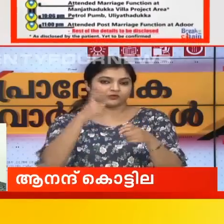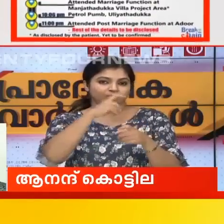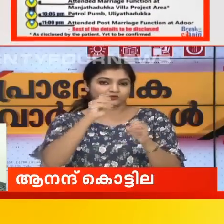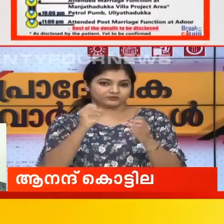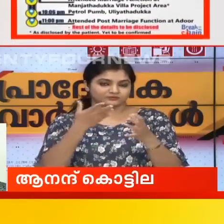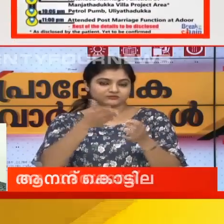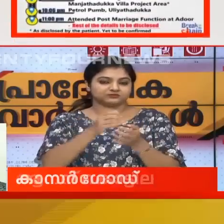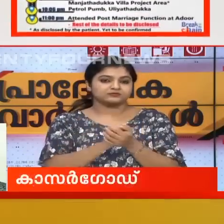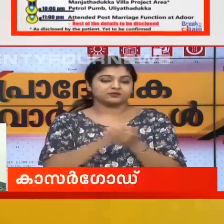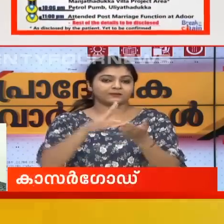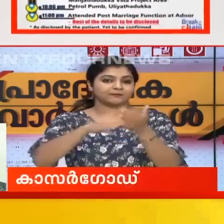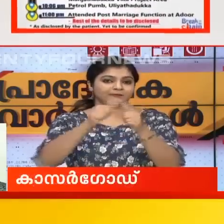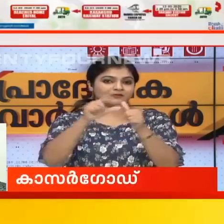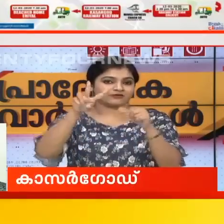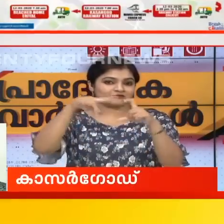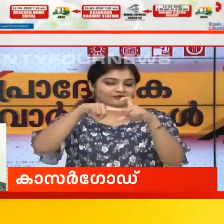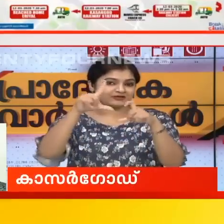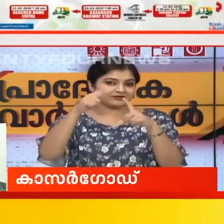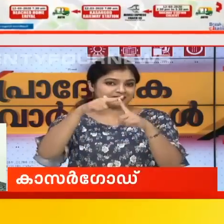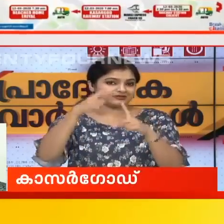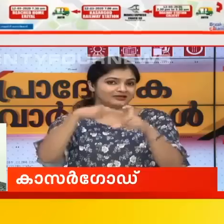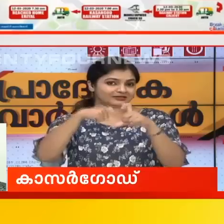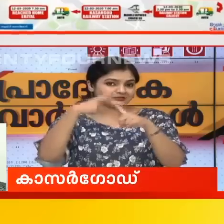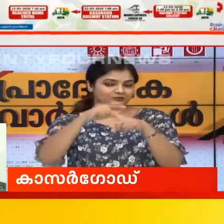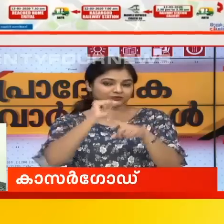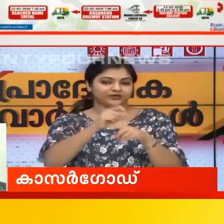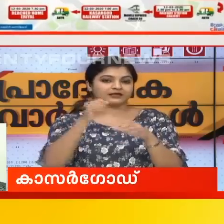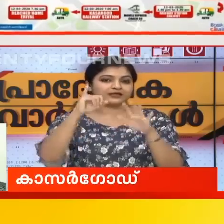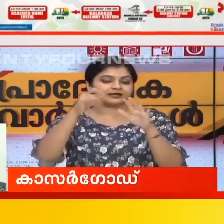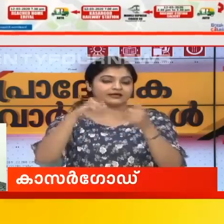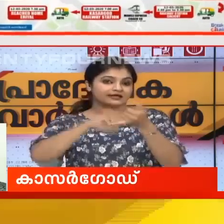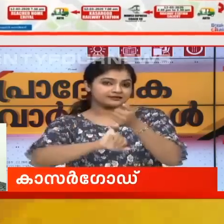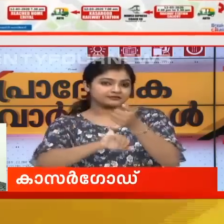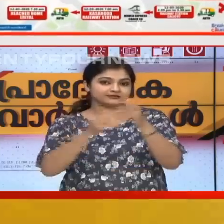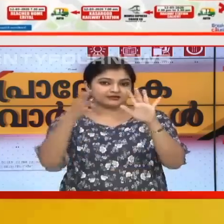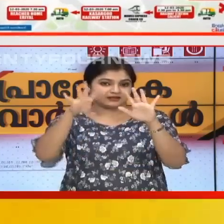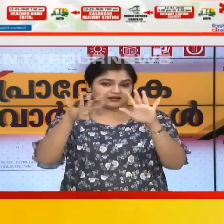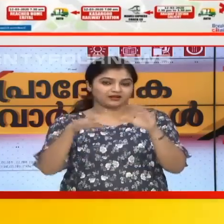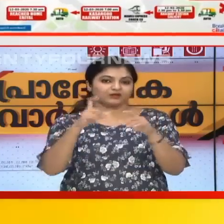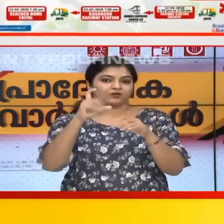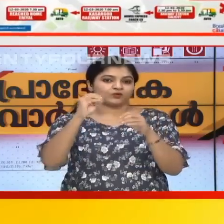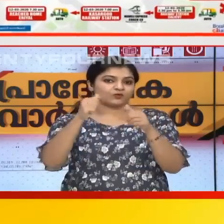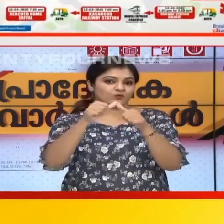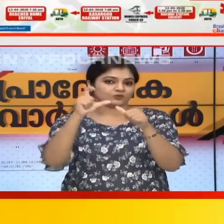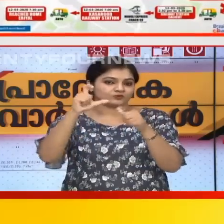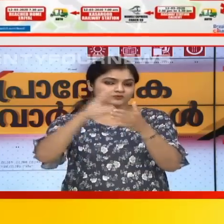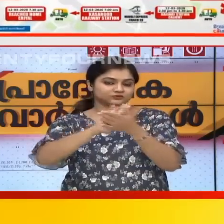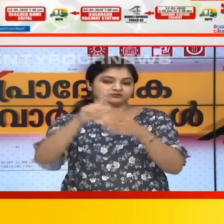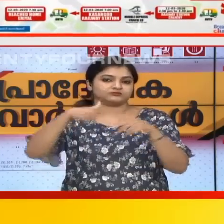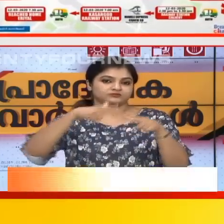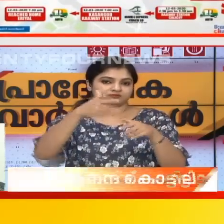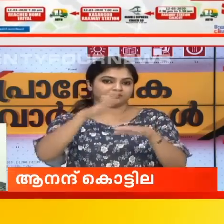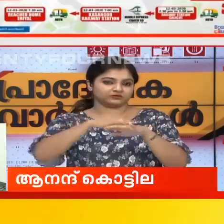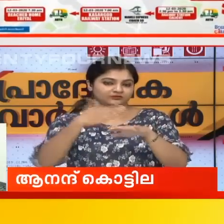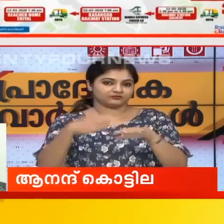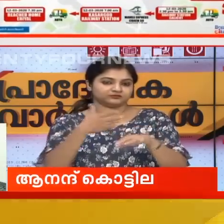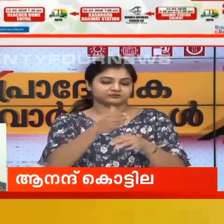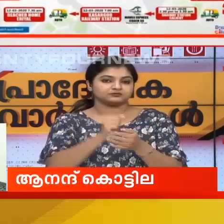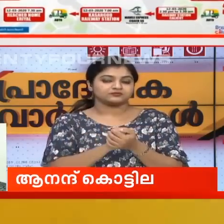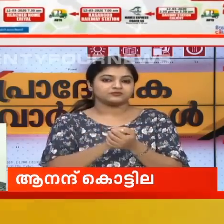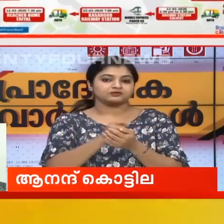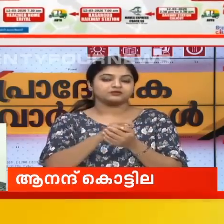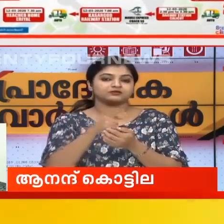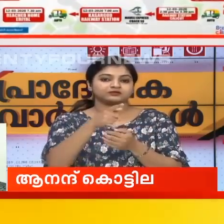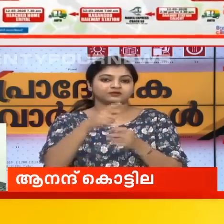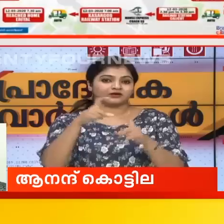എക്സ്പ്രസിന്റെ S9 കോച്ചിലാണ് ഇയാൾ യാത്ര തിരിച്ചത്. 12-ാം തീയതി രാവിലെ 7:30 ഇയാൾ കാസർഗോഡ് എത്തുന്നു.